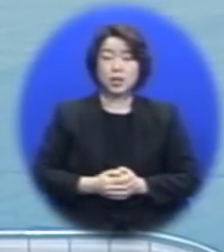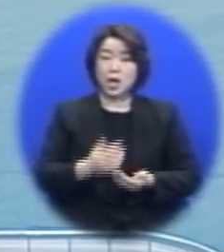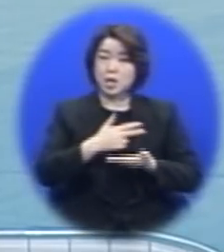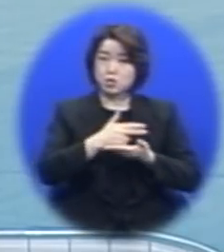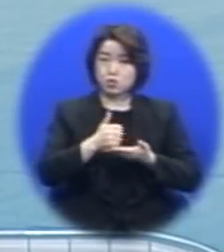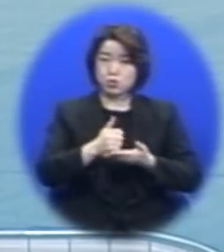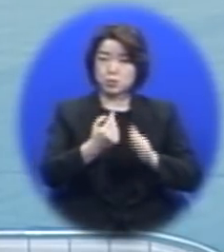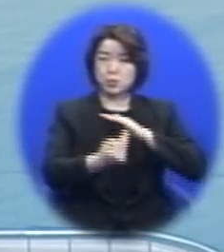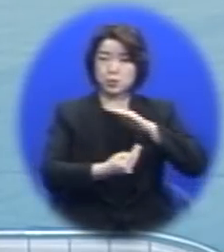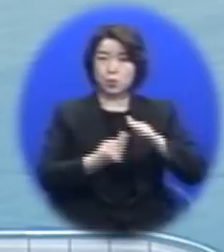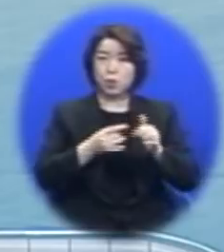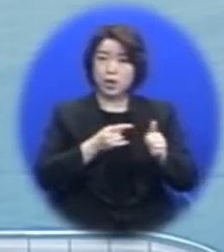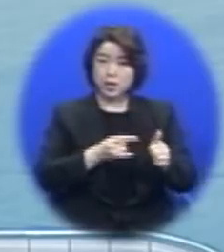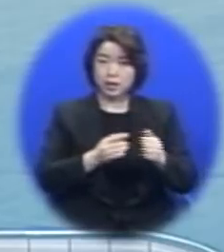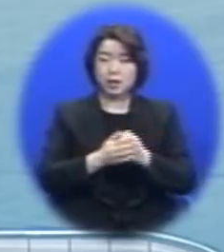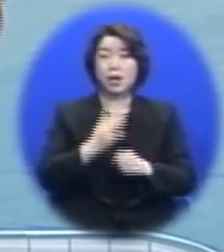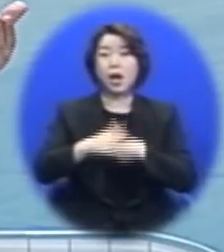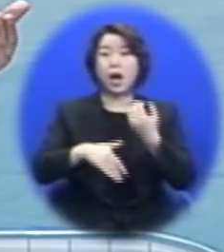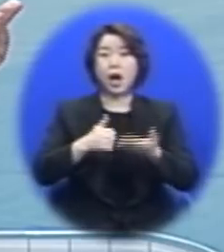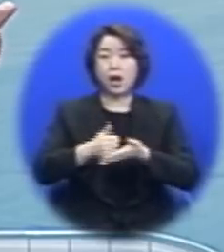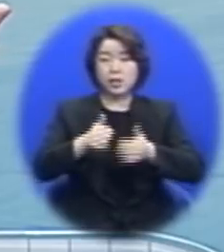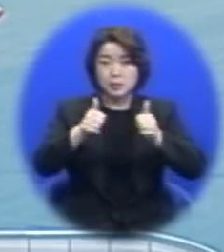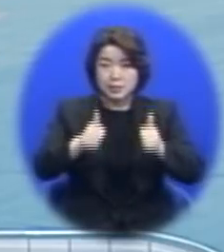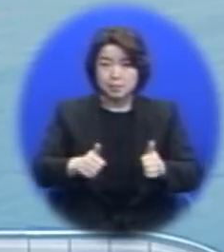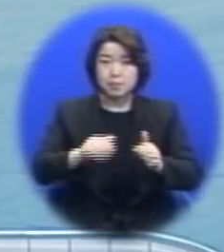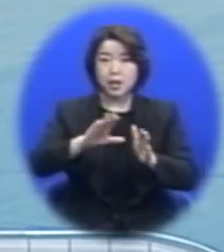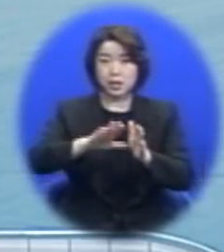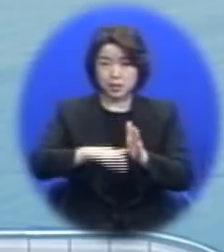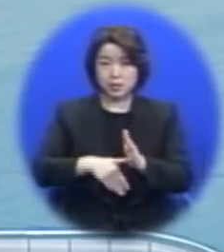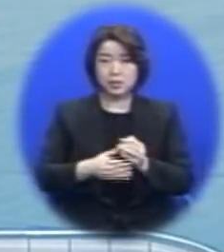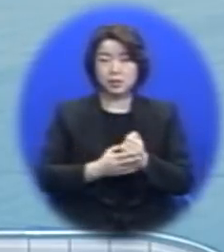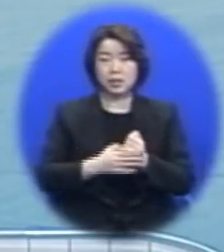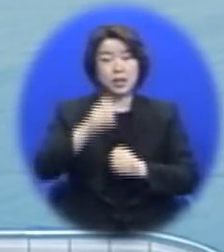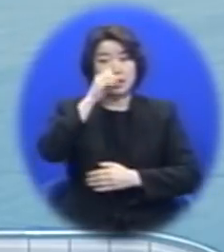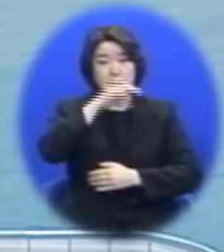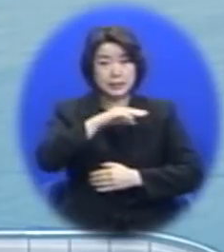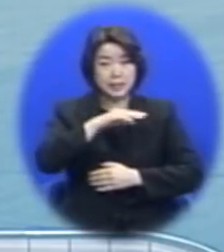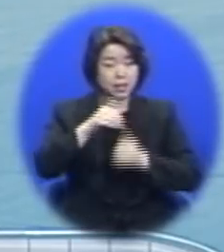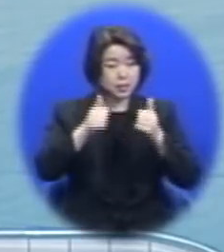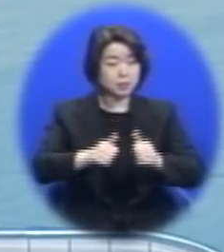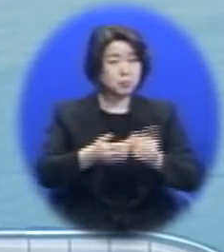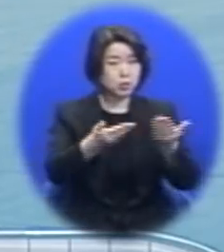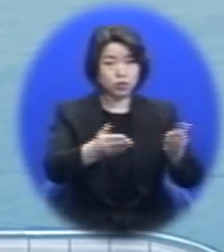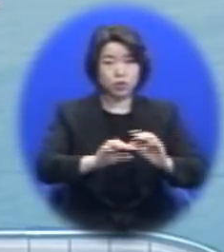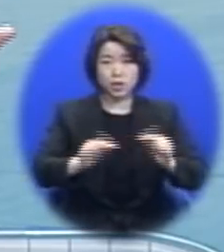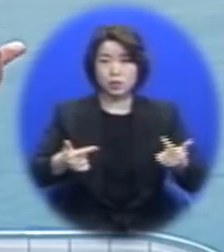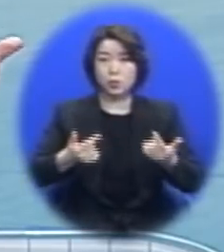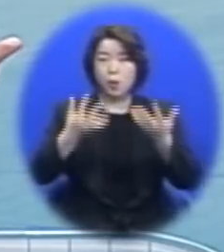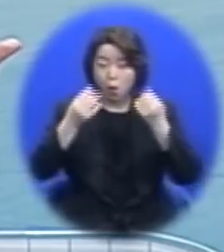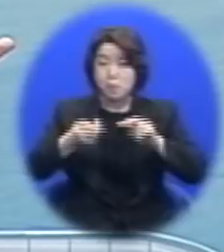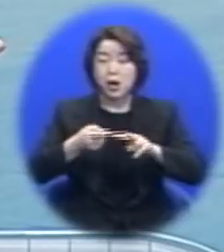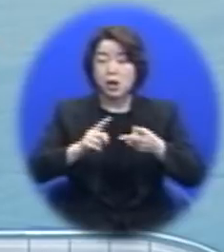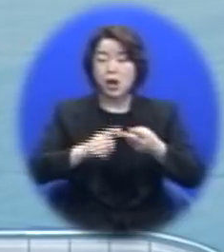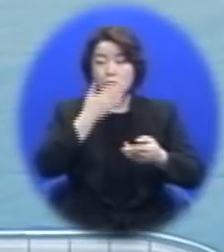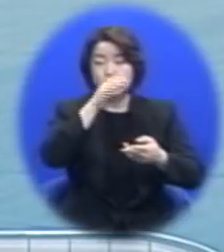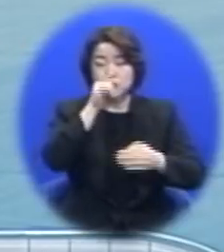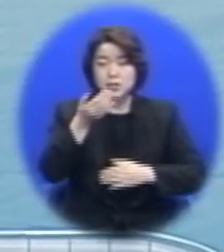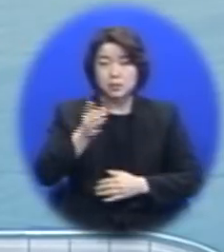주님은 요한에게 하나님이 심판하실 때 그냥 하시지 않으시고 얼마든지 그렇게 하실 수